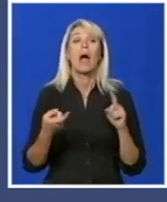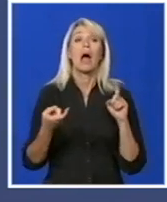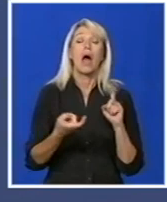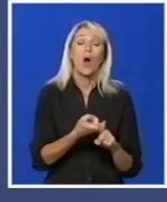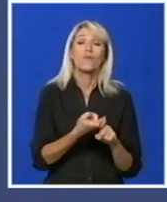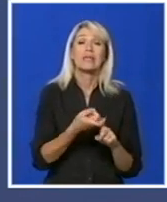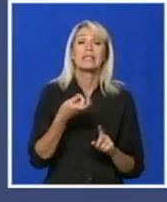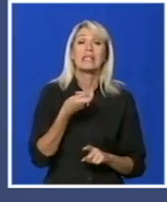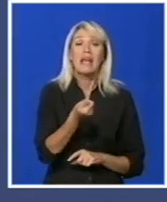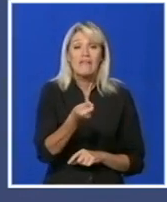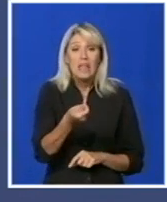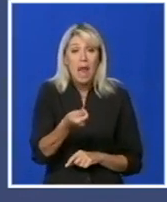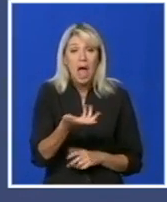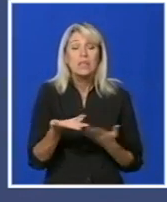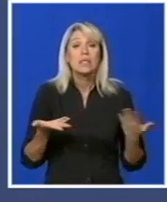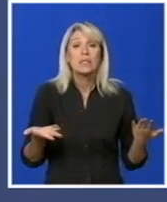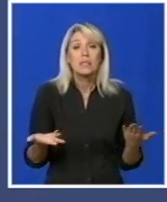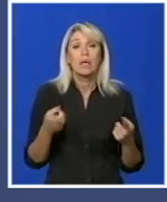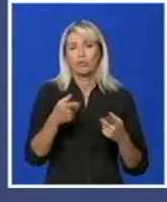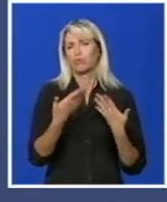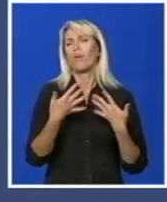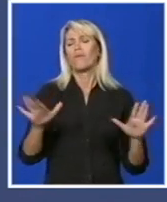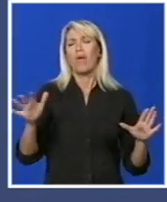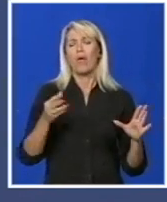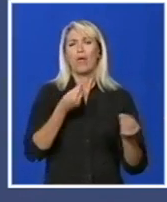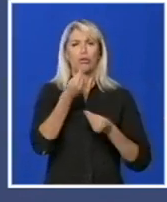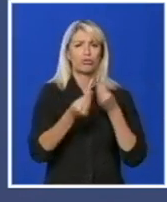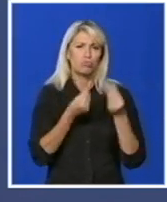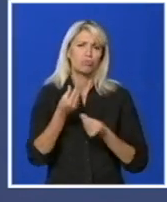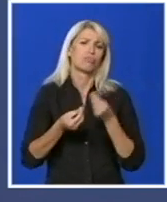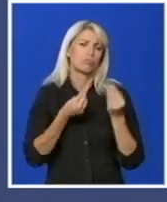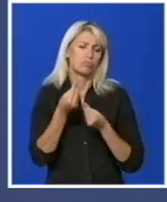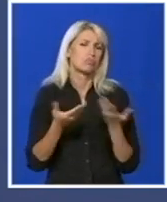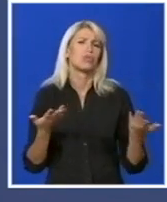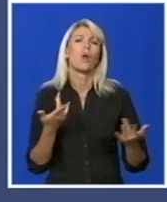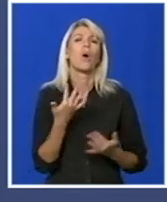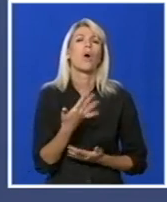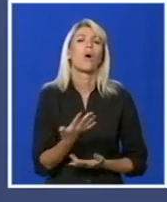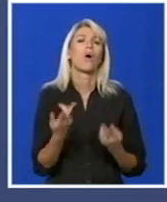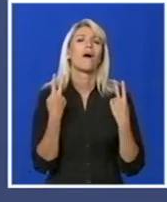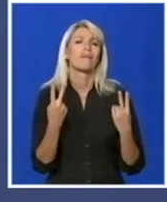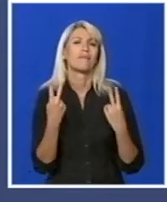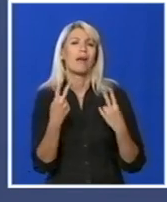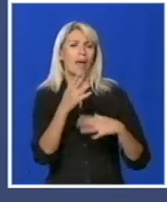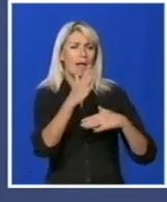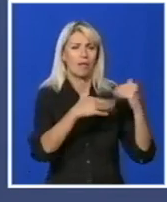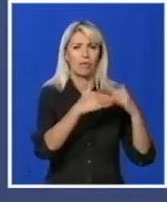finansijske konstrukcije, o tome smo već govorili, pričali, kolika je cifra